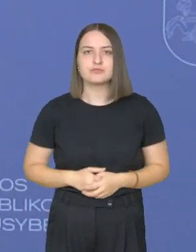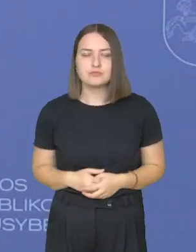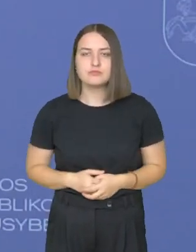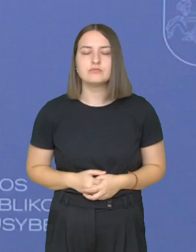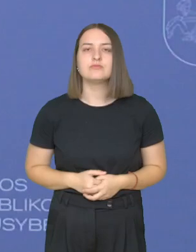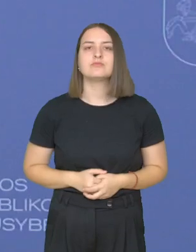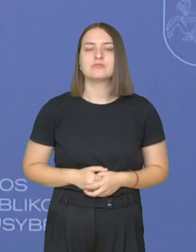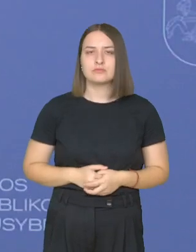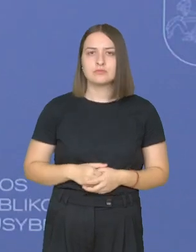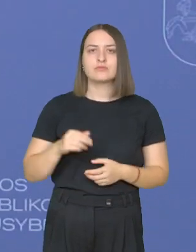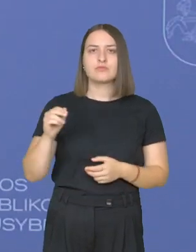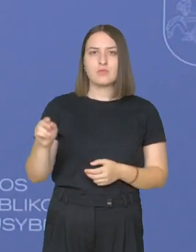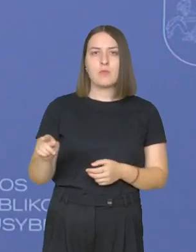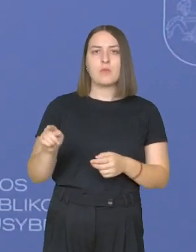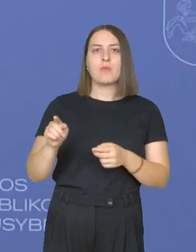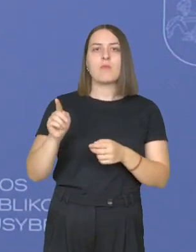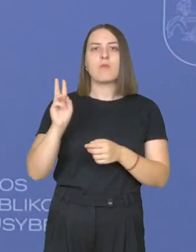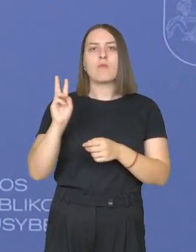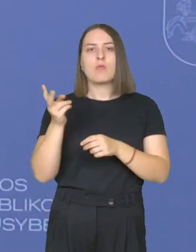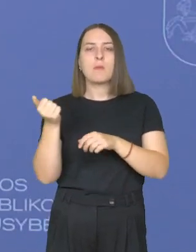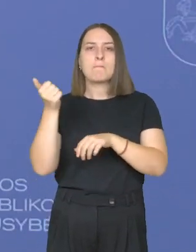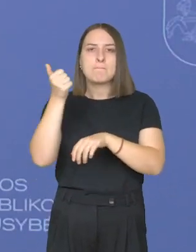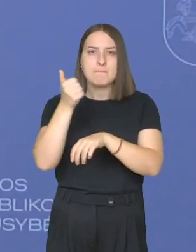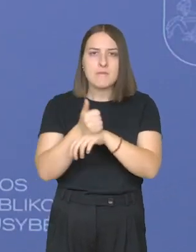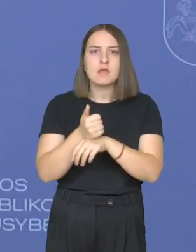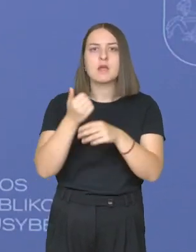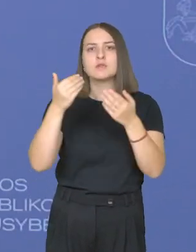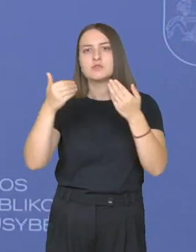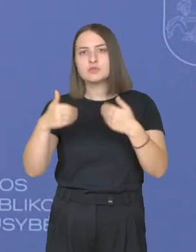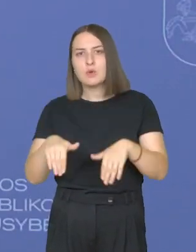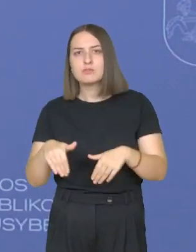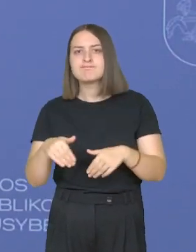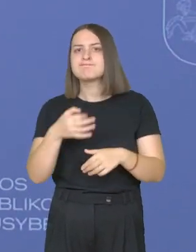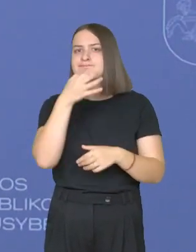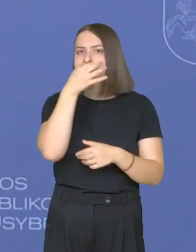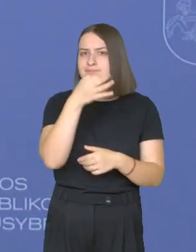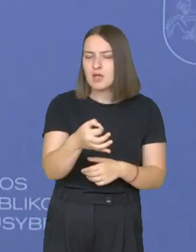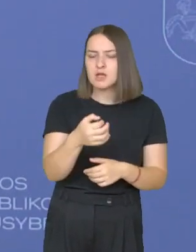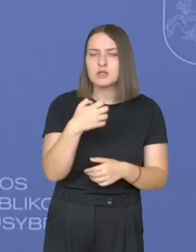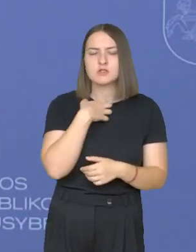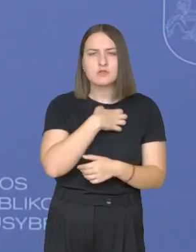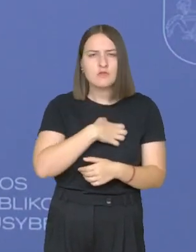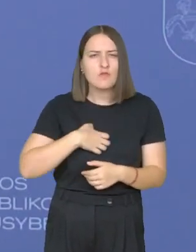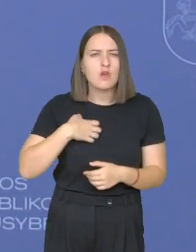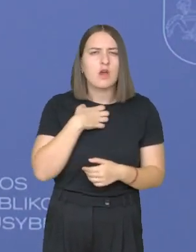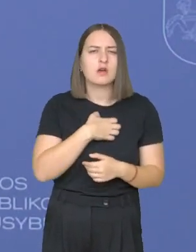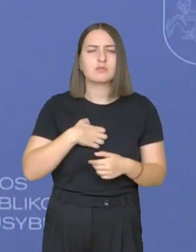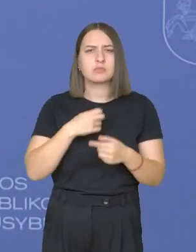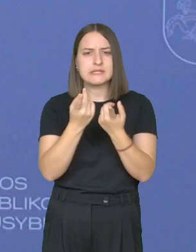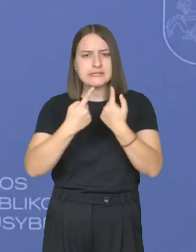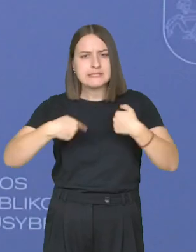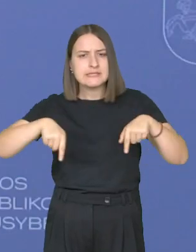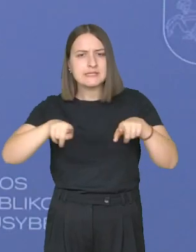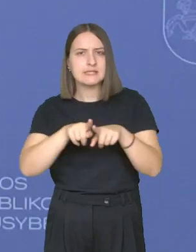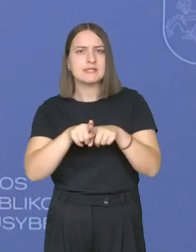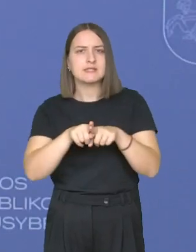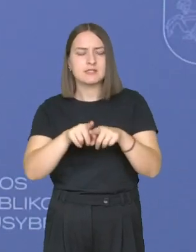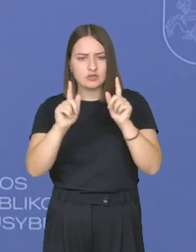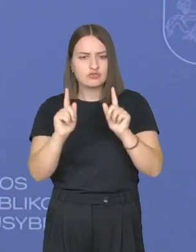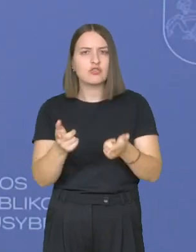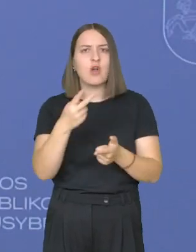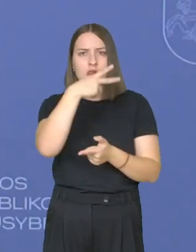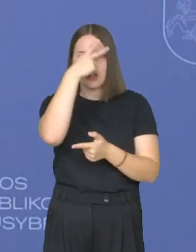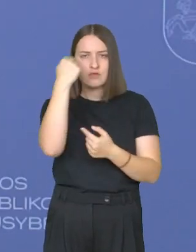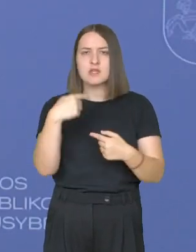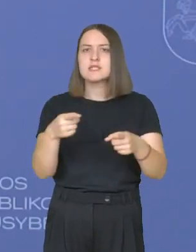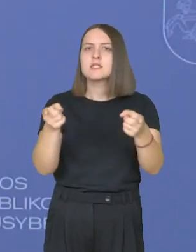mažesnė priklausomybė nuo tiekimo grandinių tai yra ir gamyba lietuvoje tai yra dar vienas ženklas kad lietuva yra saugi šalis